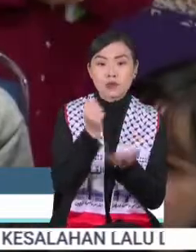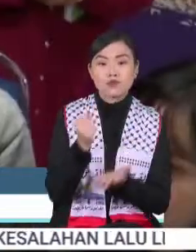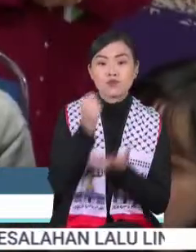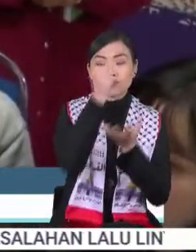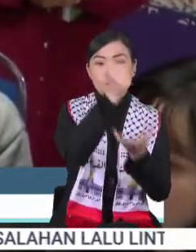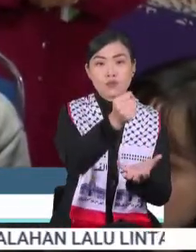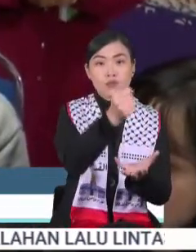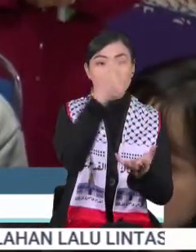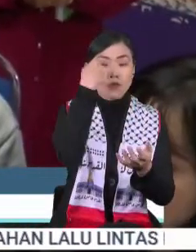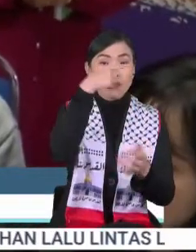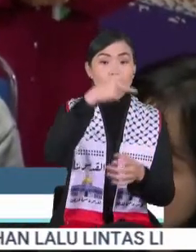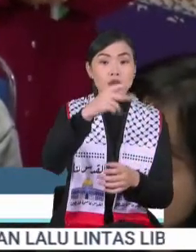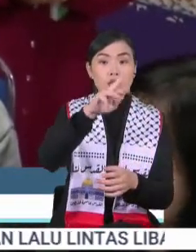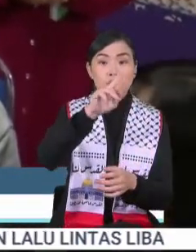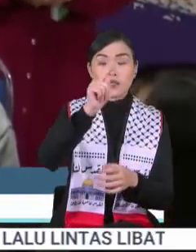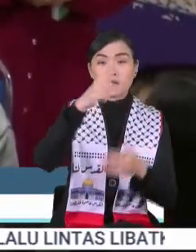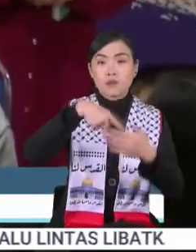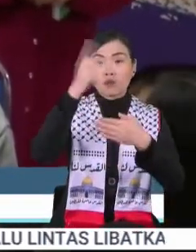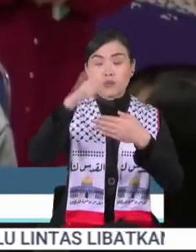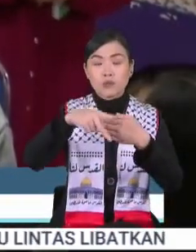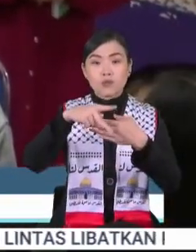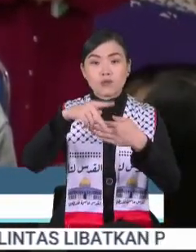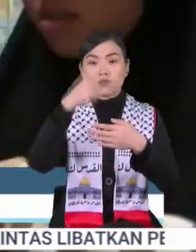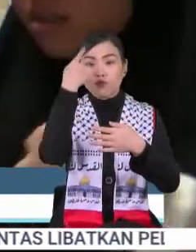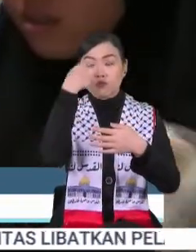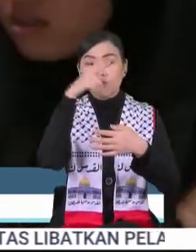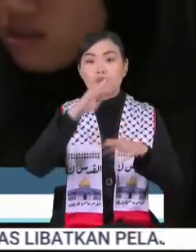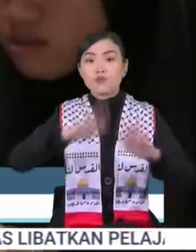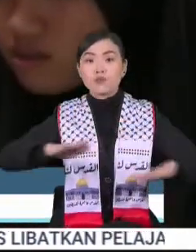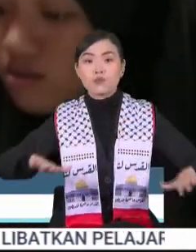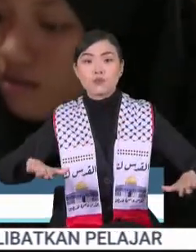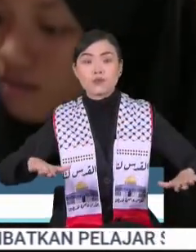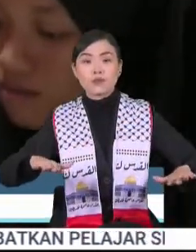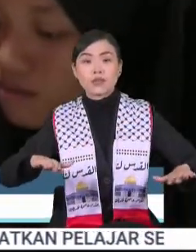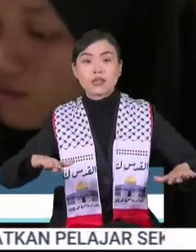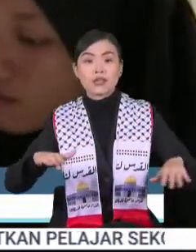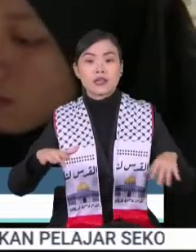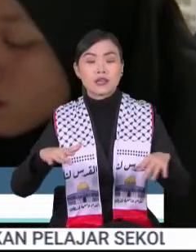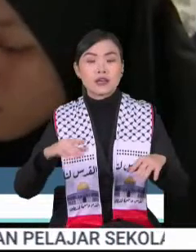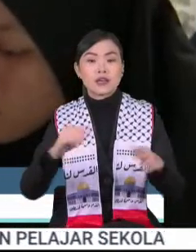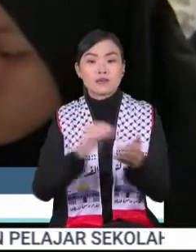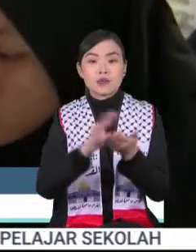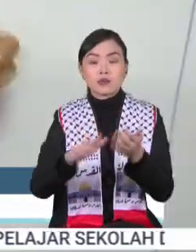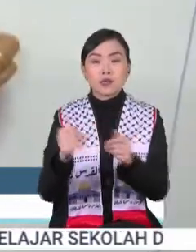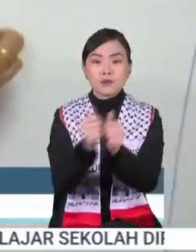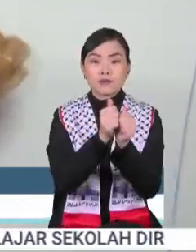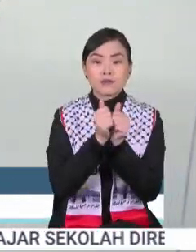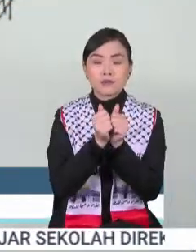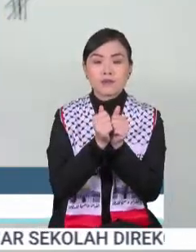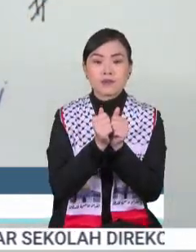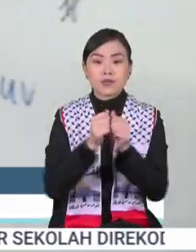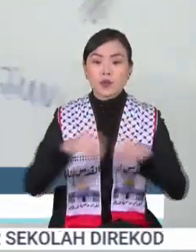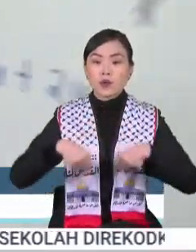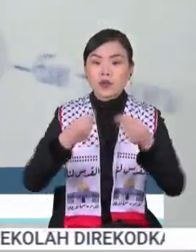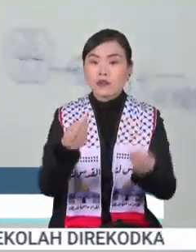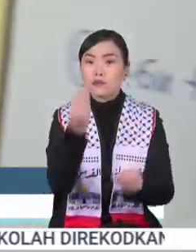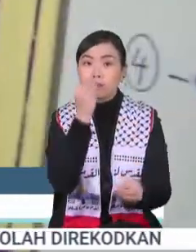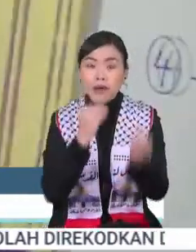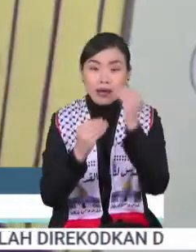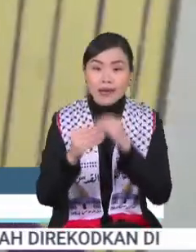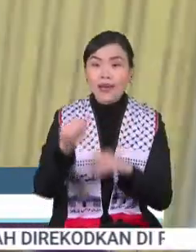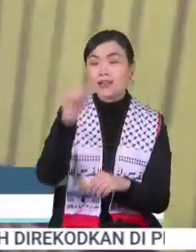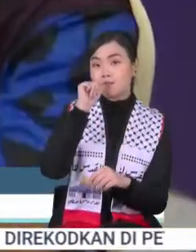melaksanakan program ini dan khasnya untuk pelajar-pelajar yang bersama-sama dengan kita ini kita akan sediakan makan minum kita